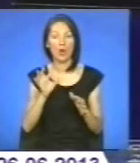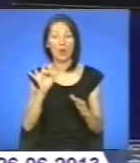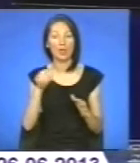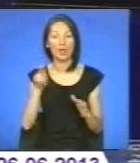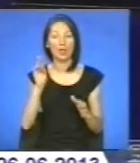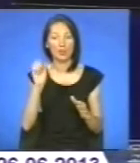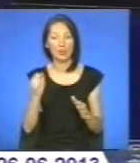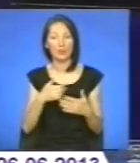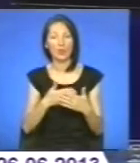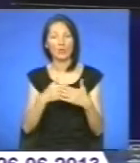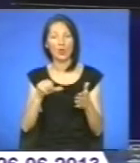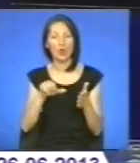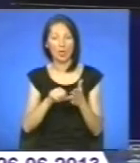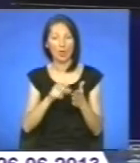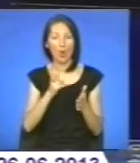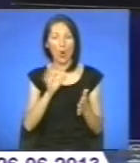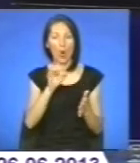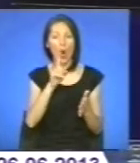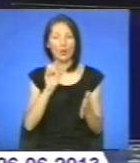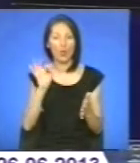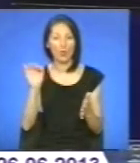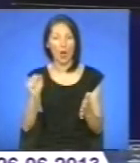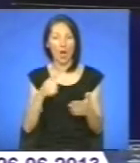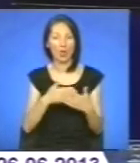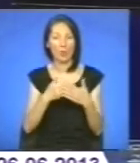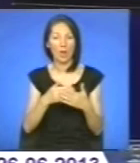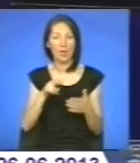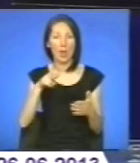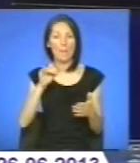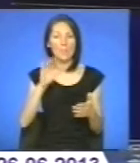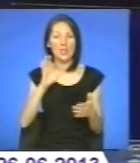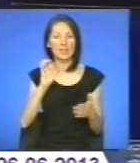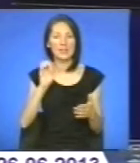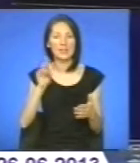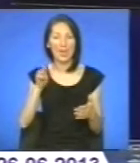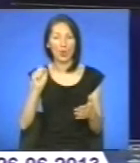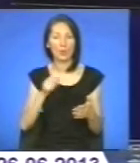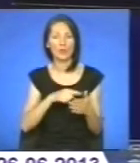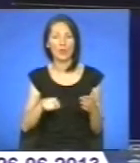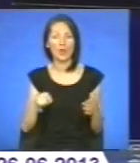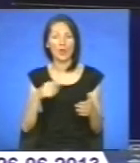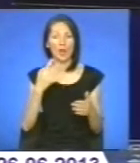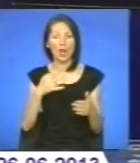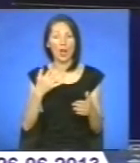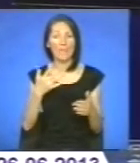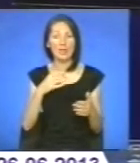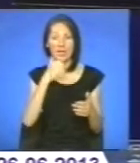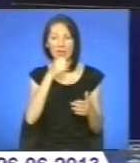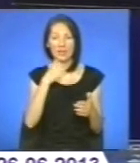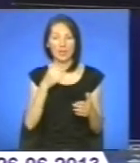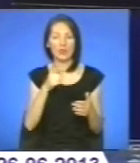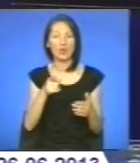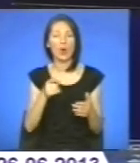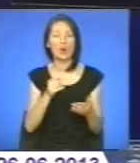Активний учасник Козівської громади Любомир Півсеток відсвяткував 45-річчя. У його доробку багато листівок,